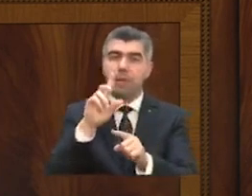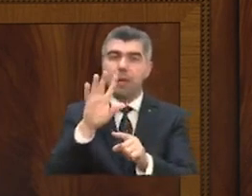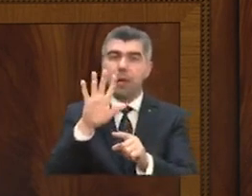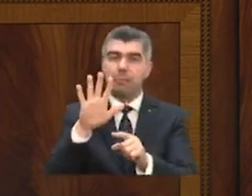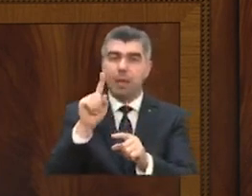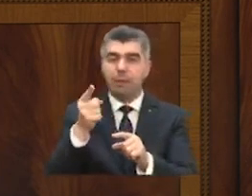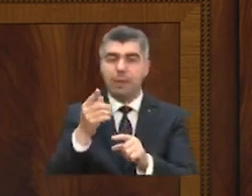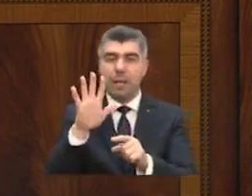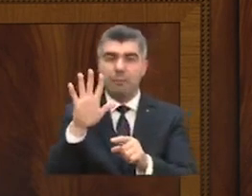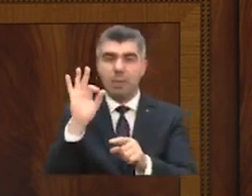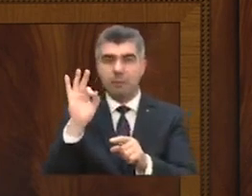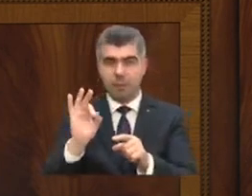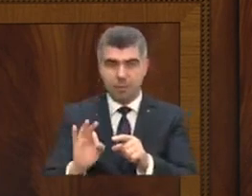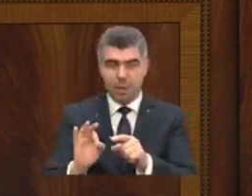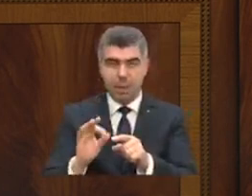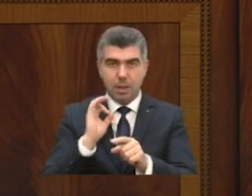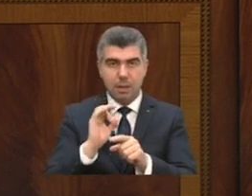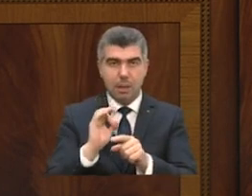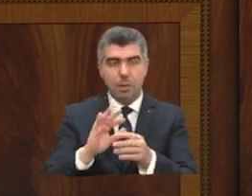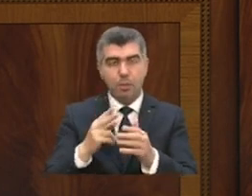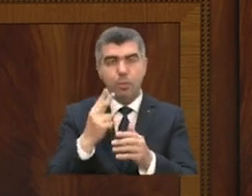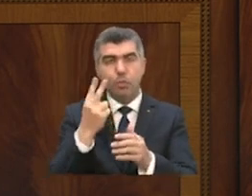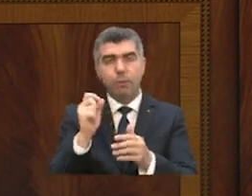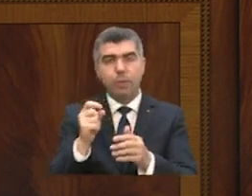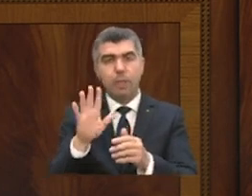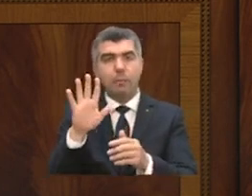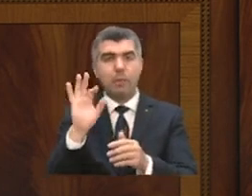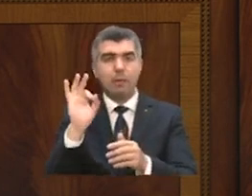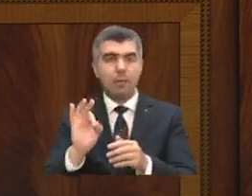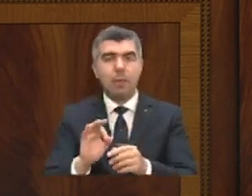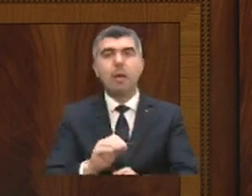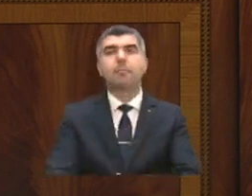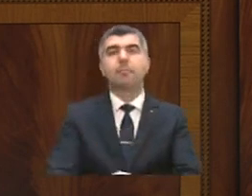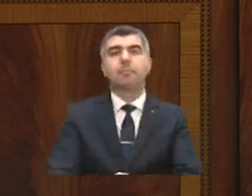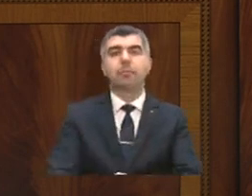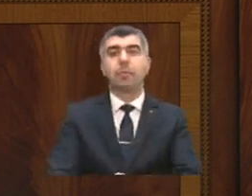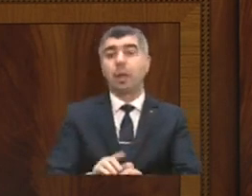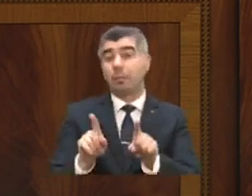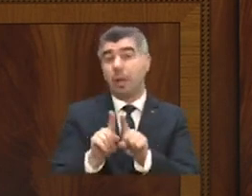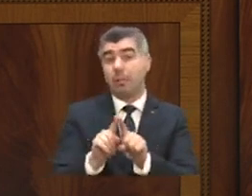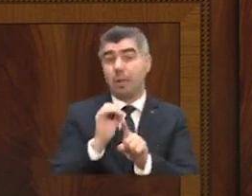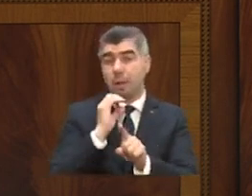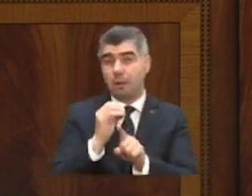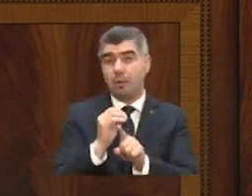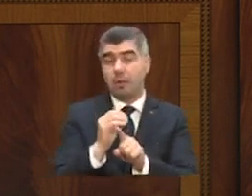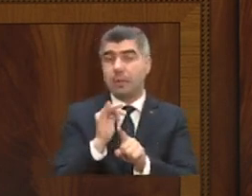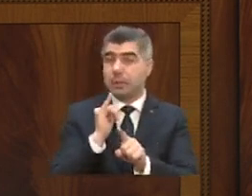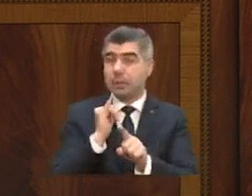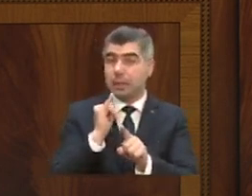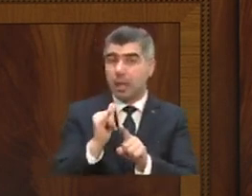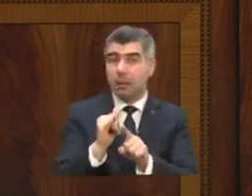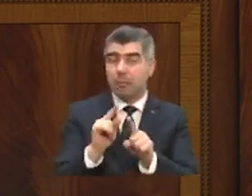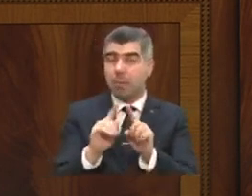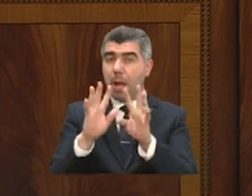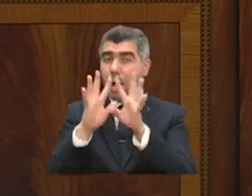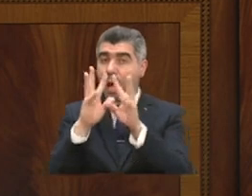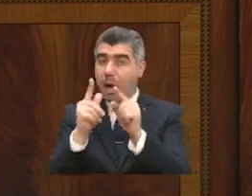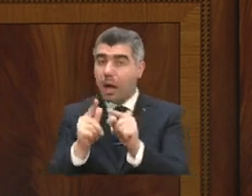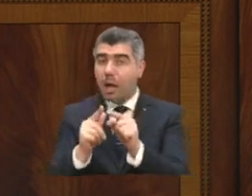المياه والمنتجات الغير الغذائية بنسبة 2.5. ومع ذلك يتعين التعامل مع هذه الأرقام